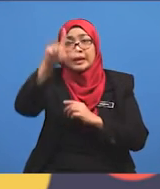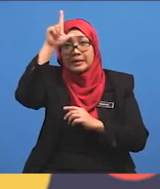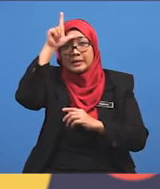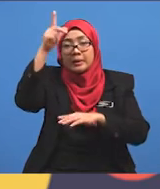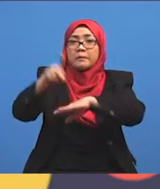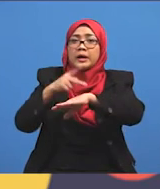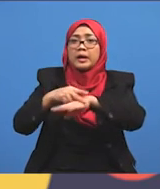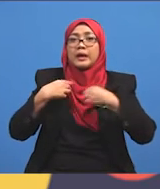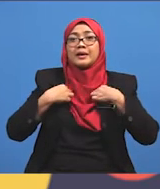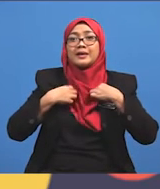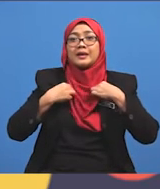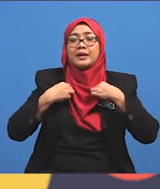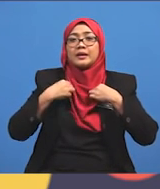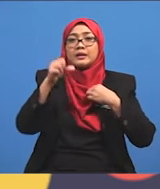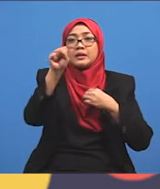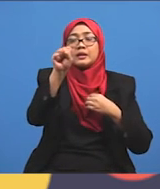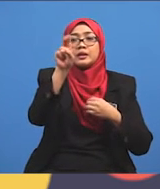sutera?